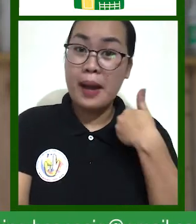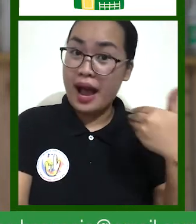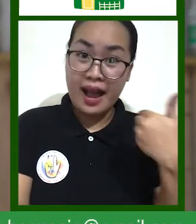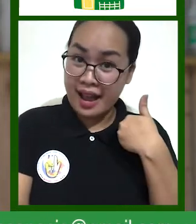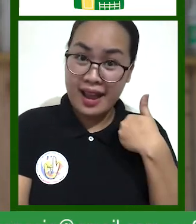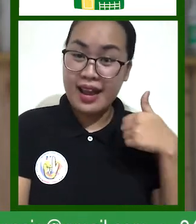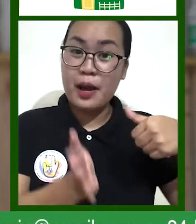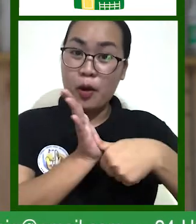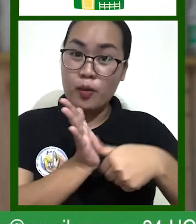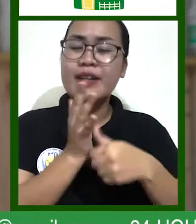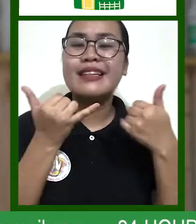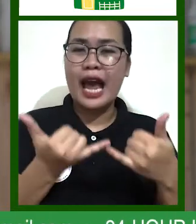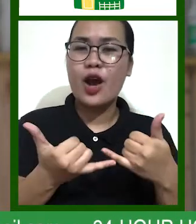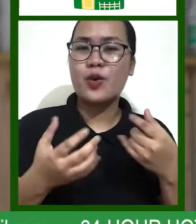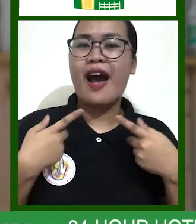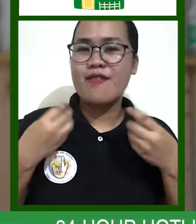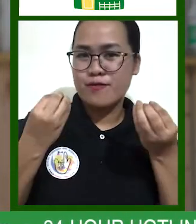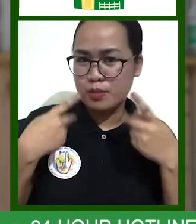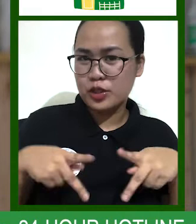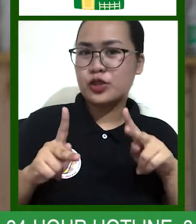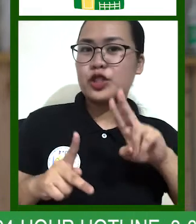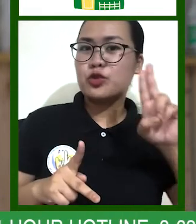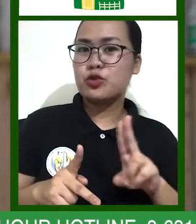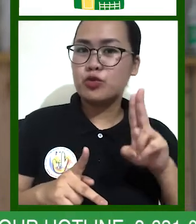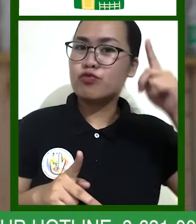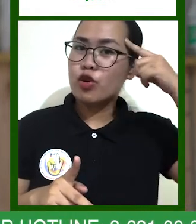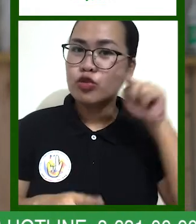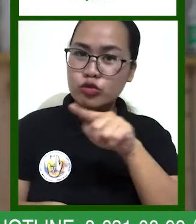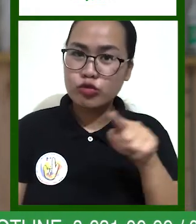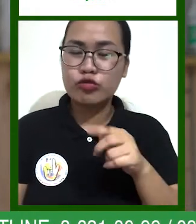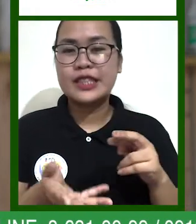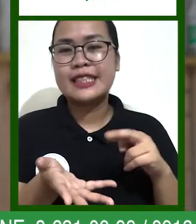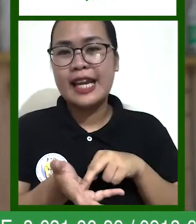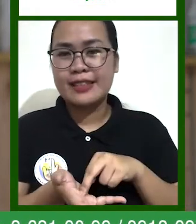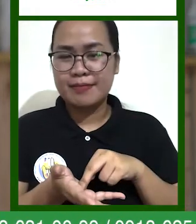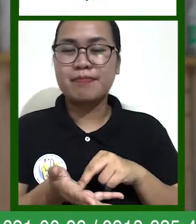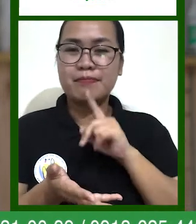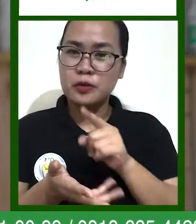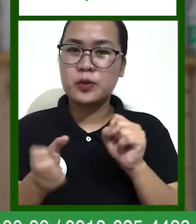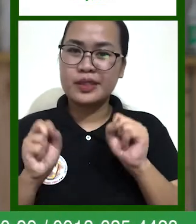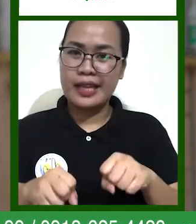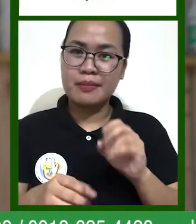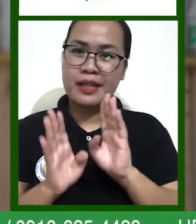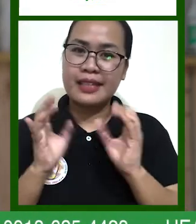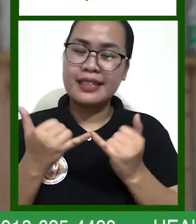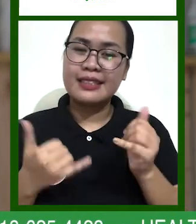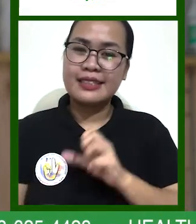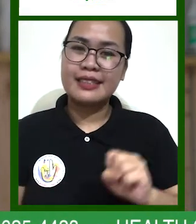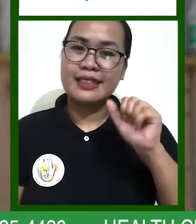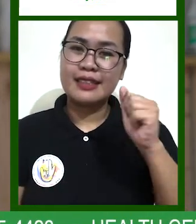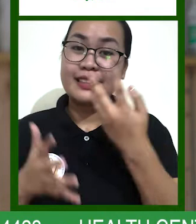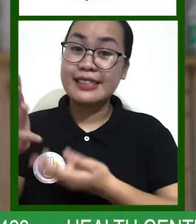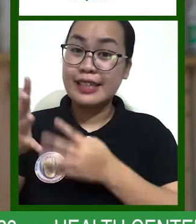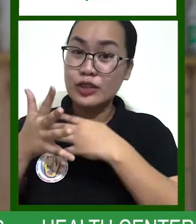po ang ating pagkakataon para maging lehitimong botante ng Barangay San Antonio. So ang schedule